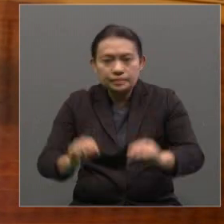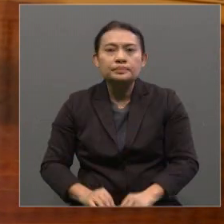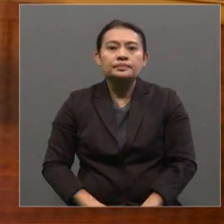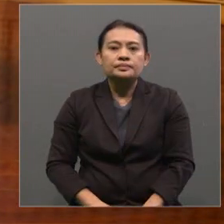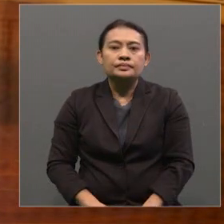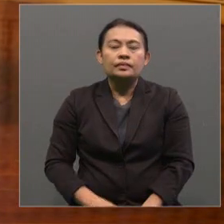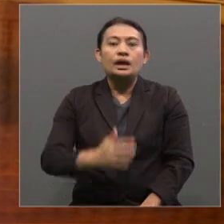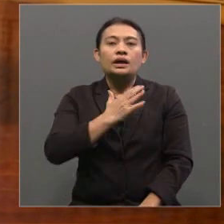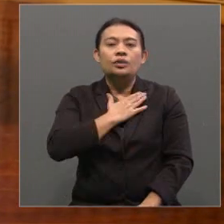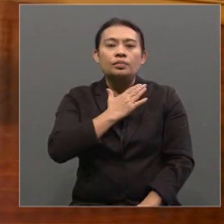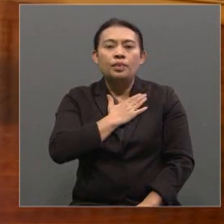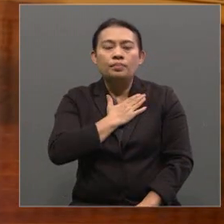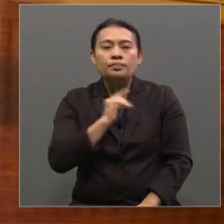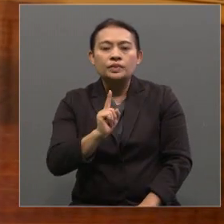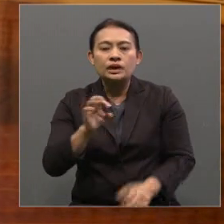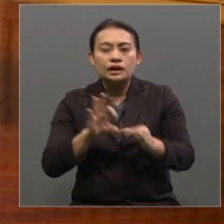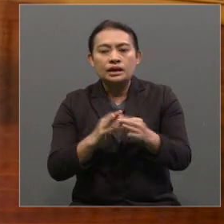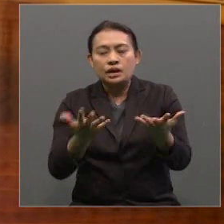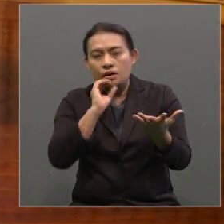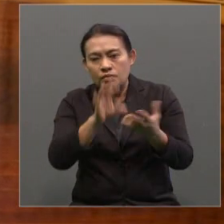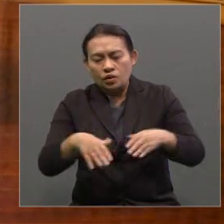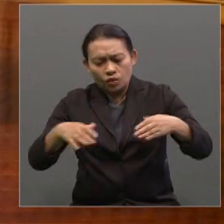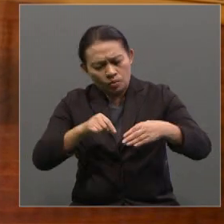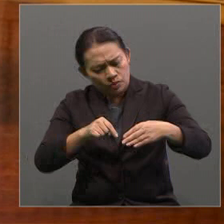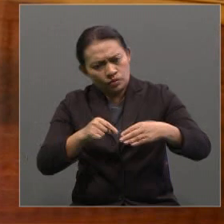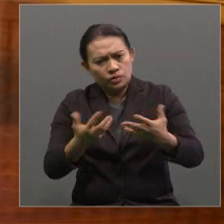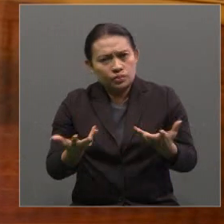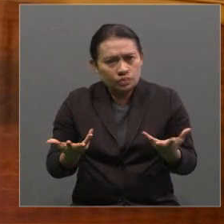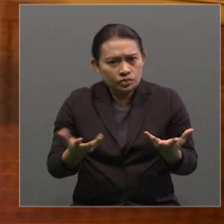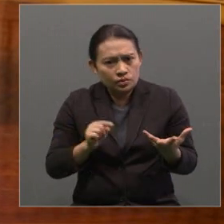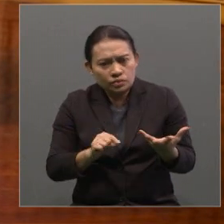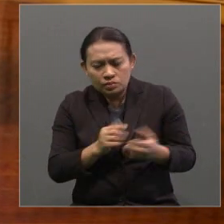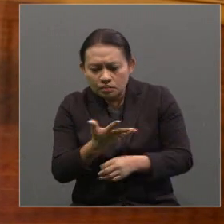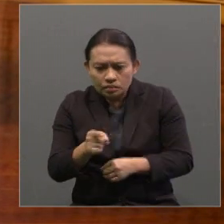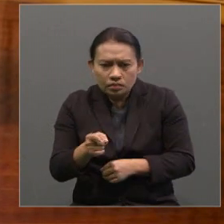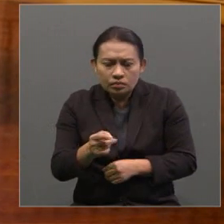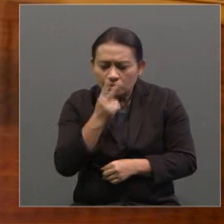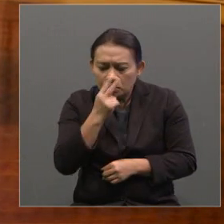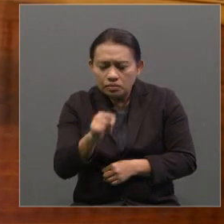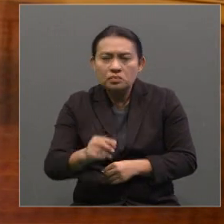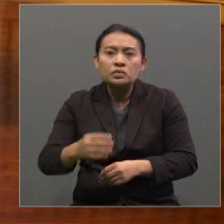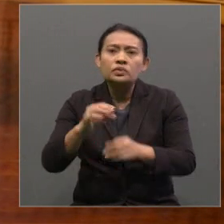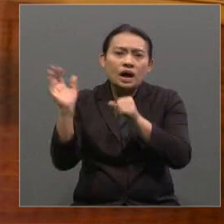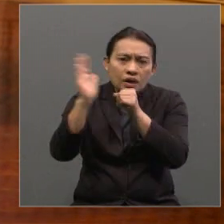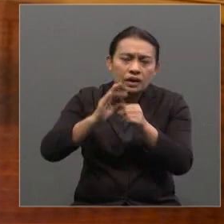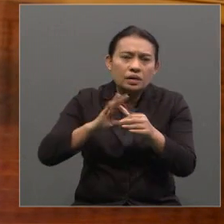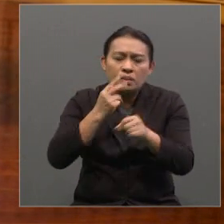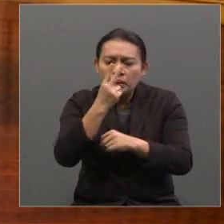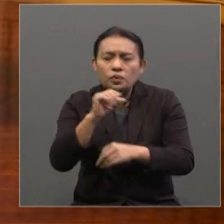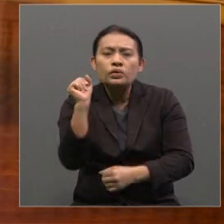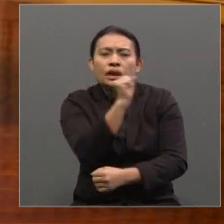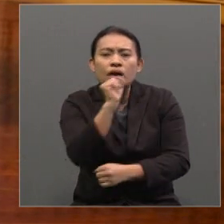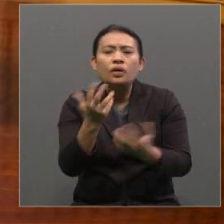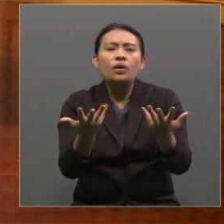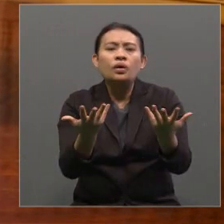ลียงรุ่นผมเอง ครับ ถูกเรียกร้องว่าเอ๊ะทำไมคนรุ่นคุณไม่สนใจการเมืองเลยไปดูแต่คอนเสิร์ตไปทำนั่นทำนี ่ แต่ปร